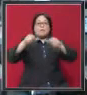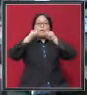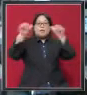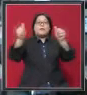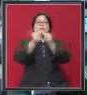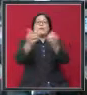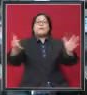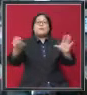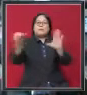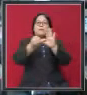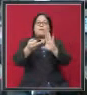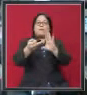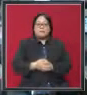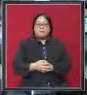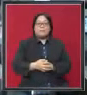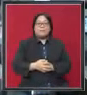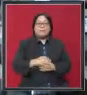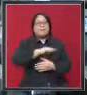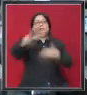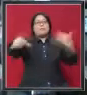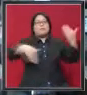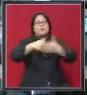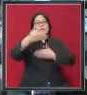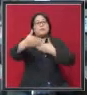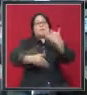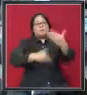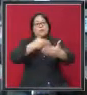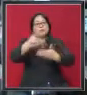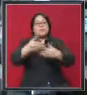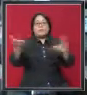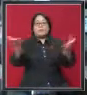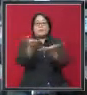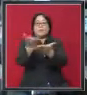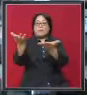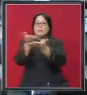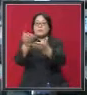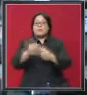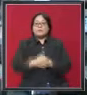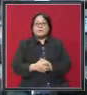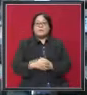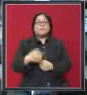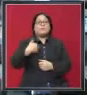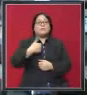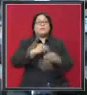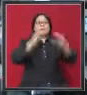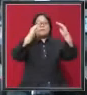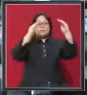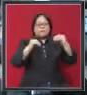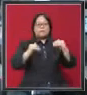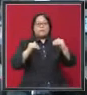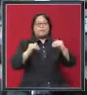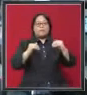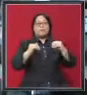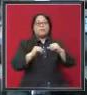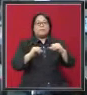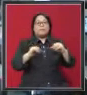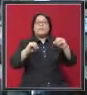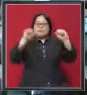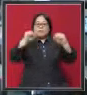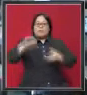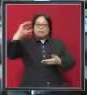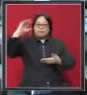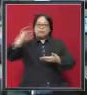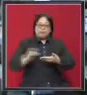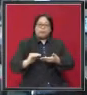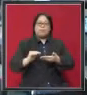tanpa dokumen. Segala proses birokrasi ini kita harap supaya